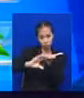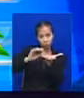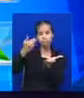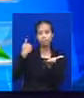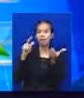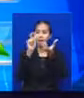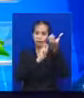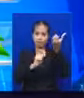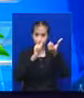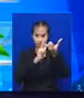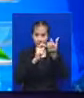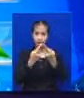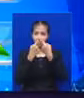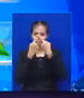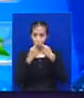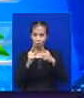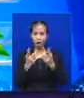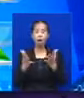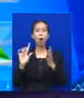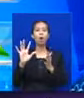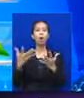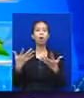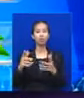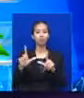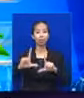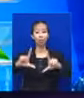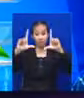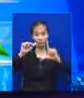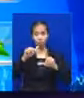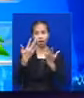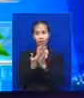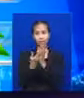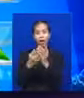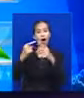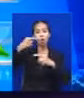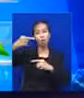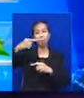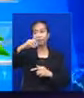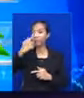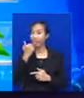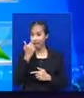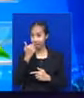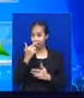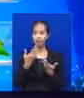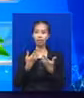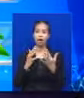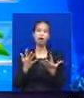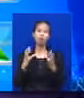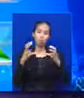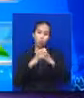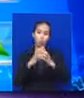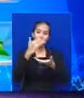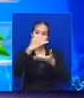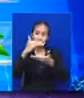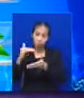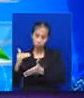ลาดหุ้นเอเชียยกเว้นดัชนีนิกเกอิตลาดหุ้นโตเกียวที่ขยับลงมา 56.52 จุดหลังเงินเยนแข็งค่าฉุดหุ้นกลุ่มส่งออก